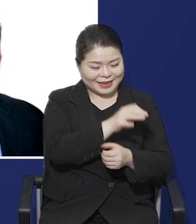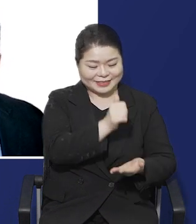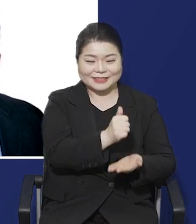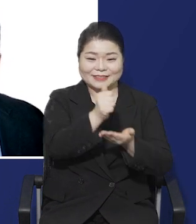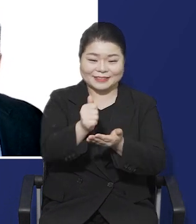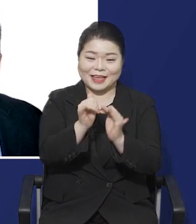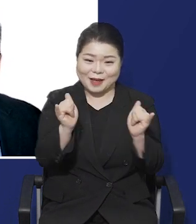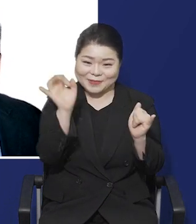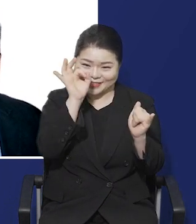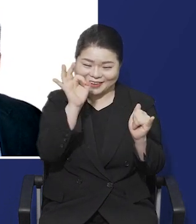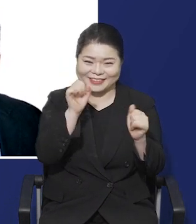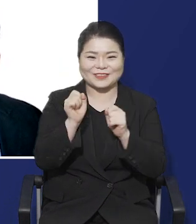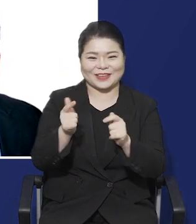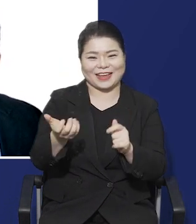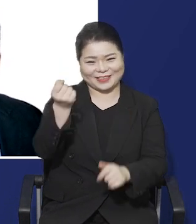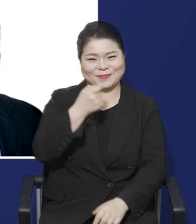기회를 제공받기를 바랍니다.